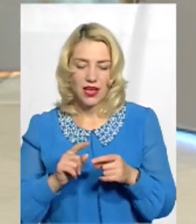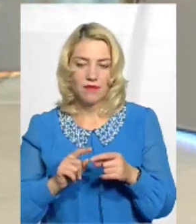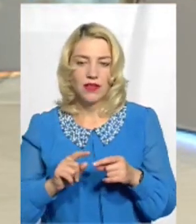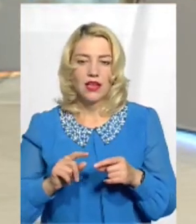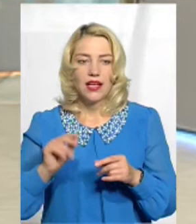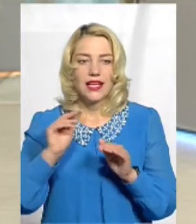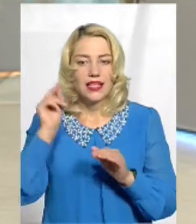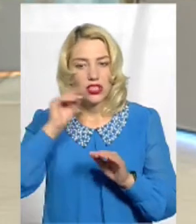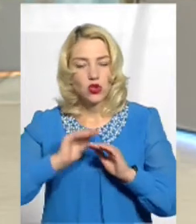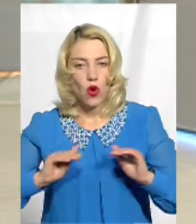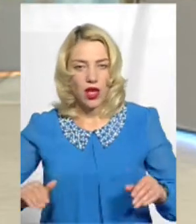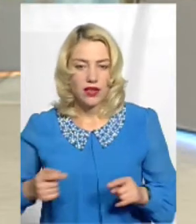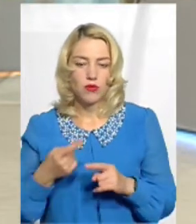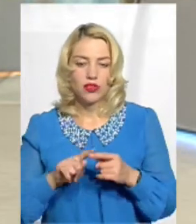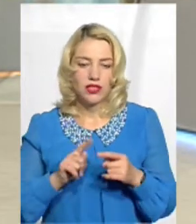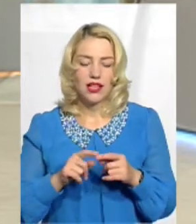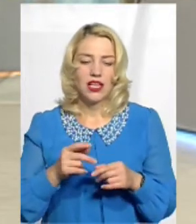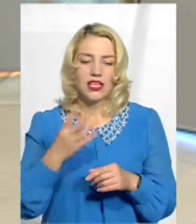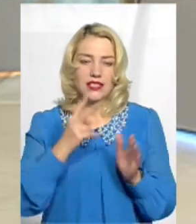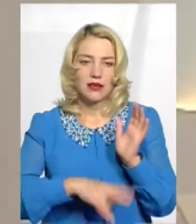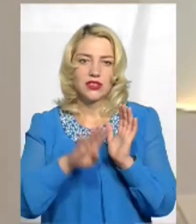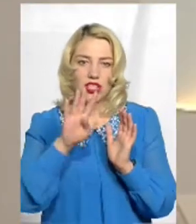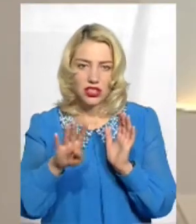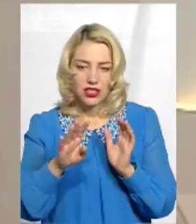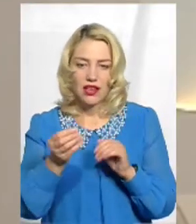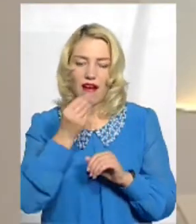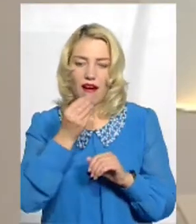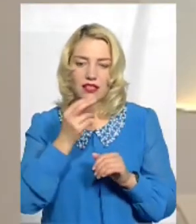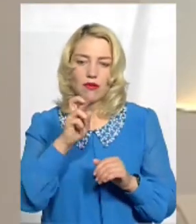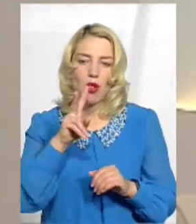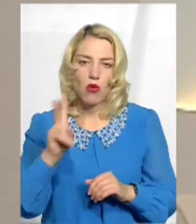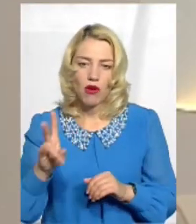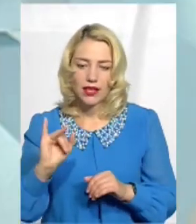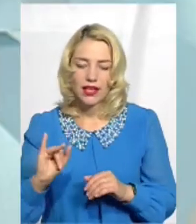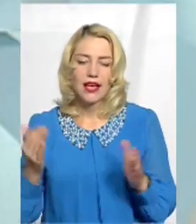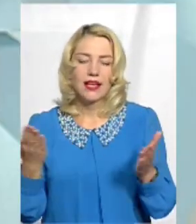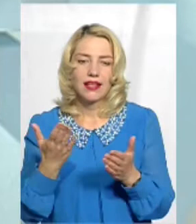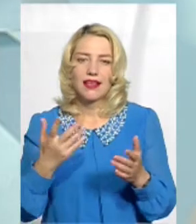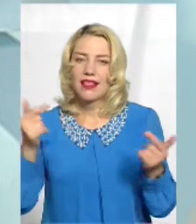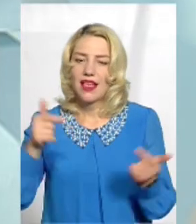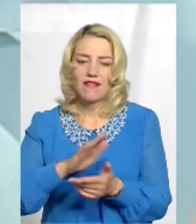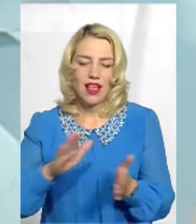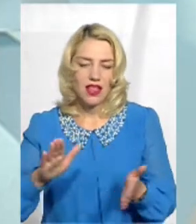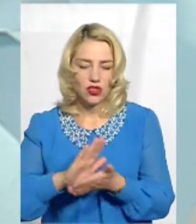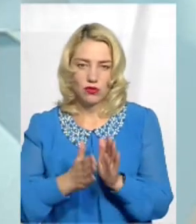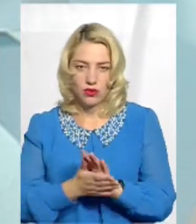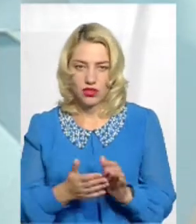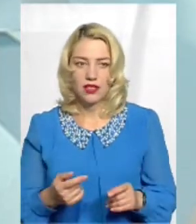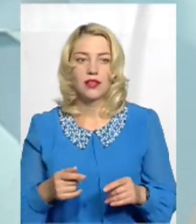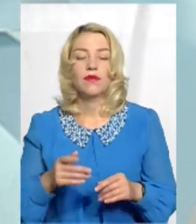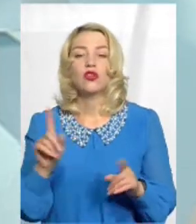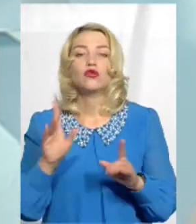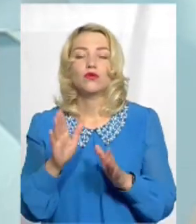які перебувають в неналежному стані, що з ними будете робити? Оновлювати матеріально-технічну